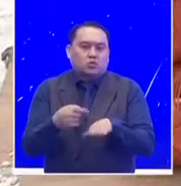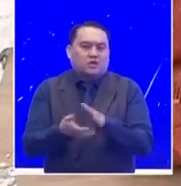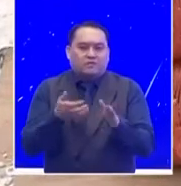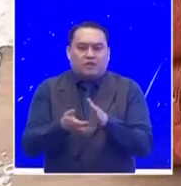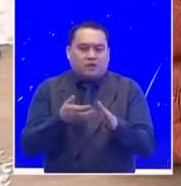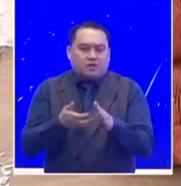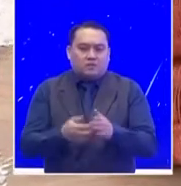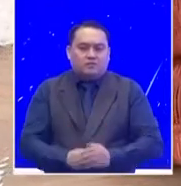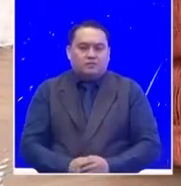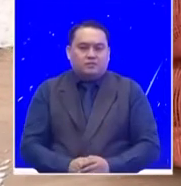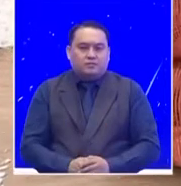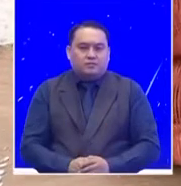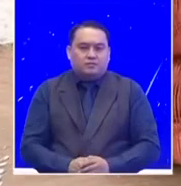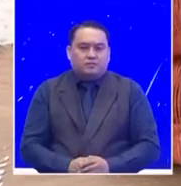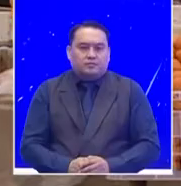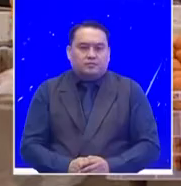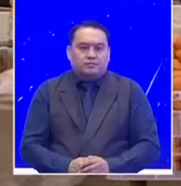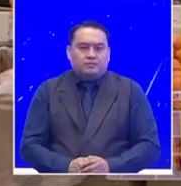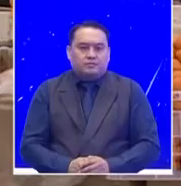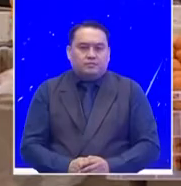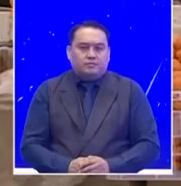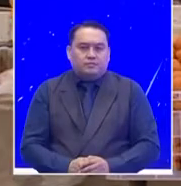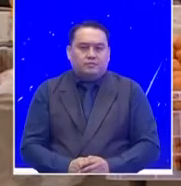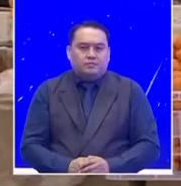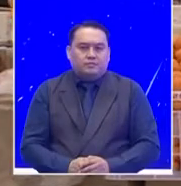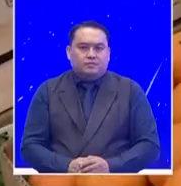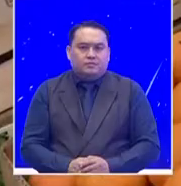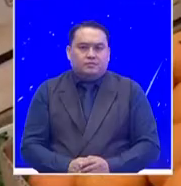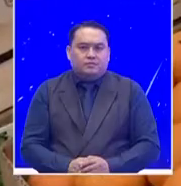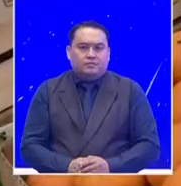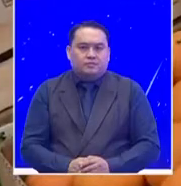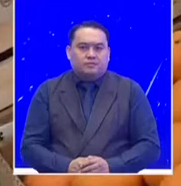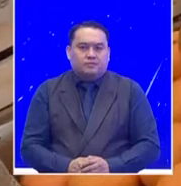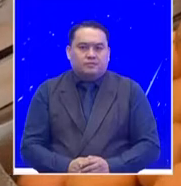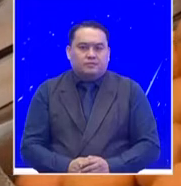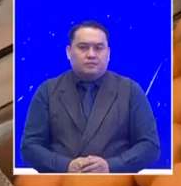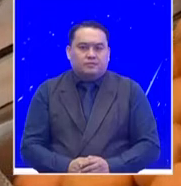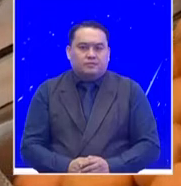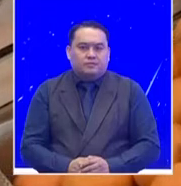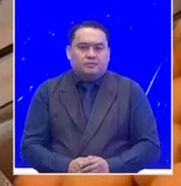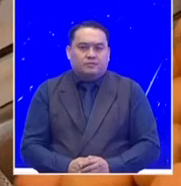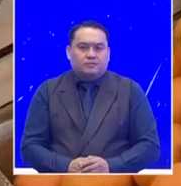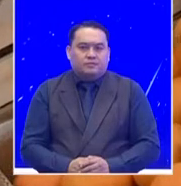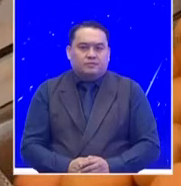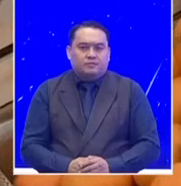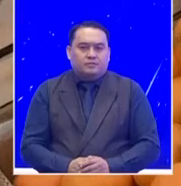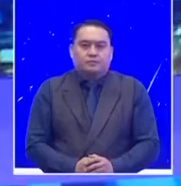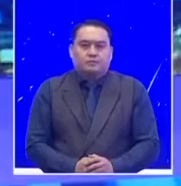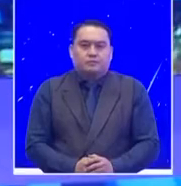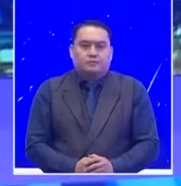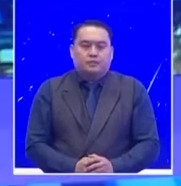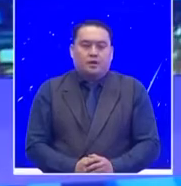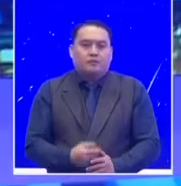топливной лихорадки. Евгения Присяжная, Кайрат Костурганов, Жасулан Шенгинжинов, Мадиб Айбасынов, телеканал ЖТСУ.